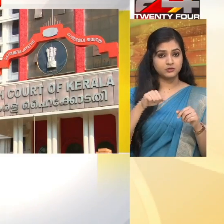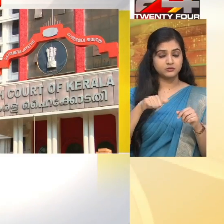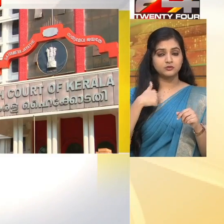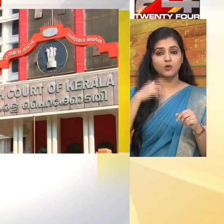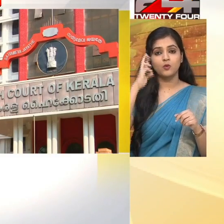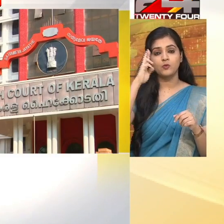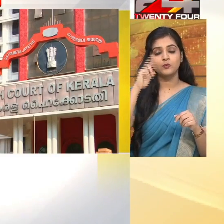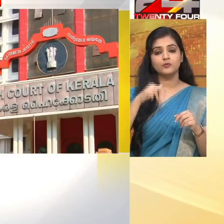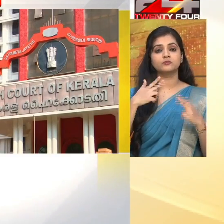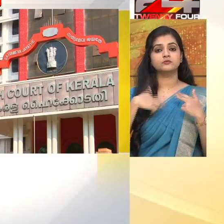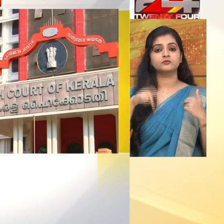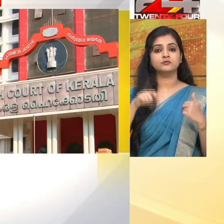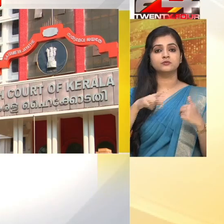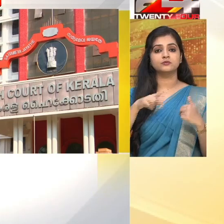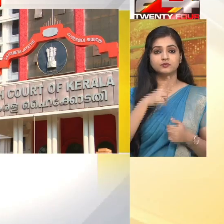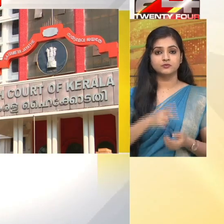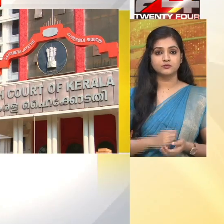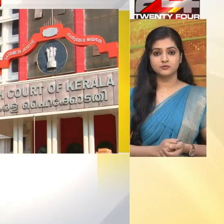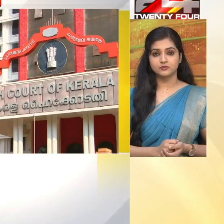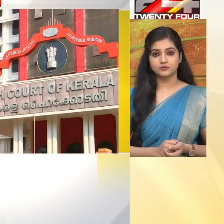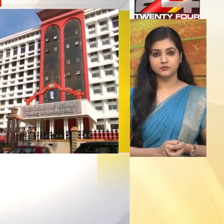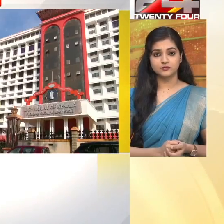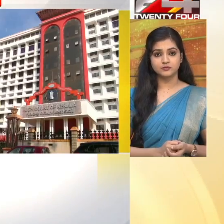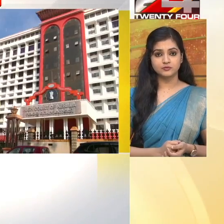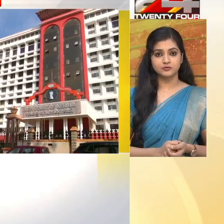ജസ്റ്റിസ് ദേവൻ രാമേന്ദ്രൻ പറഞ്ഞു.